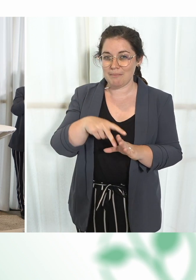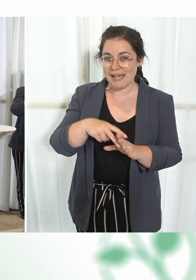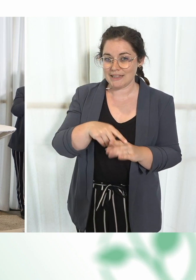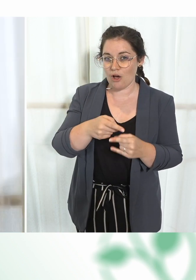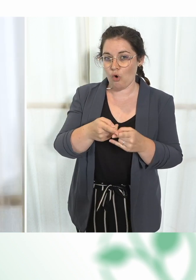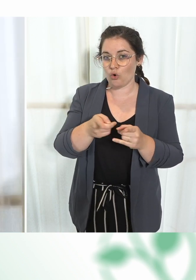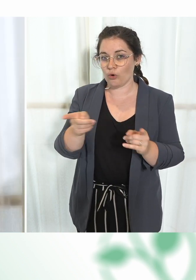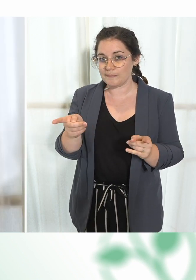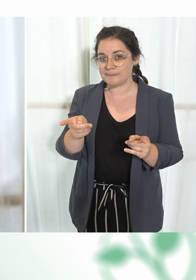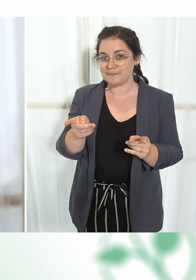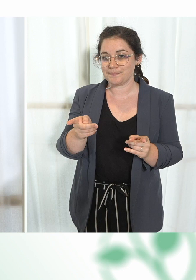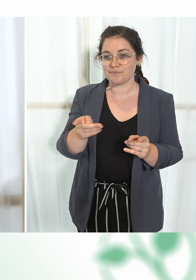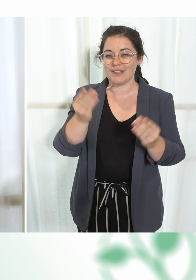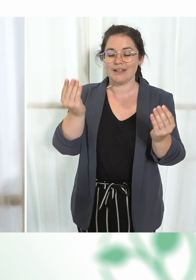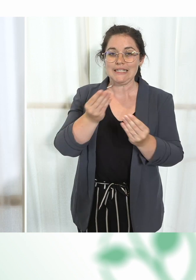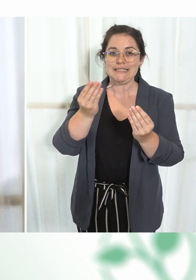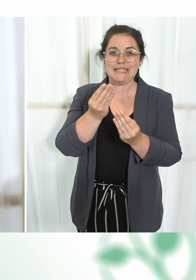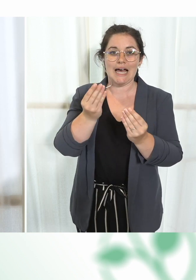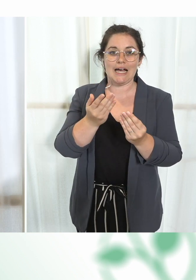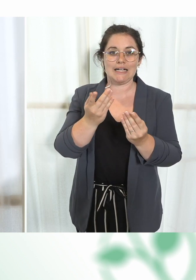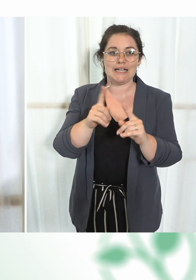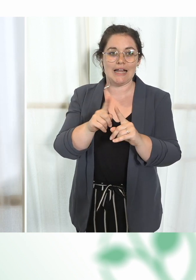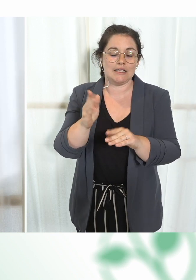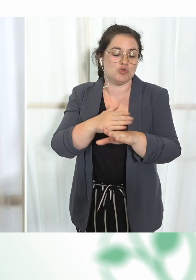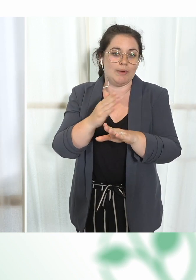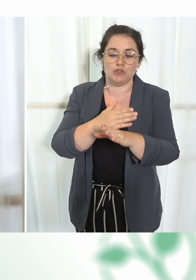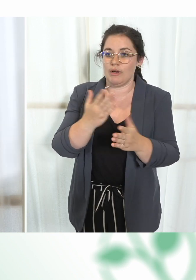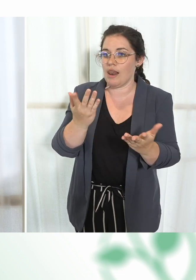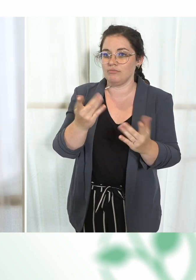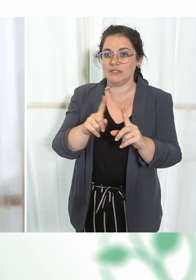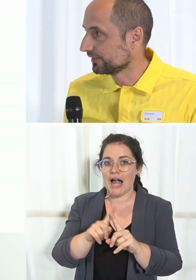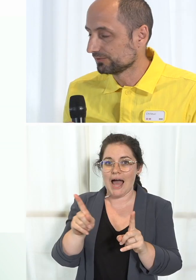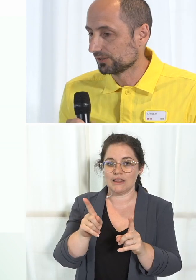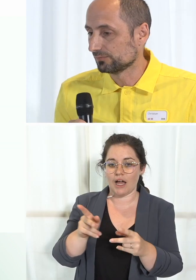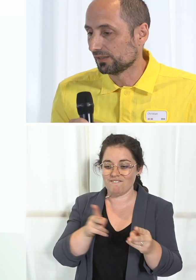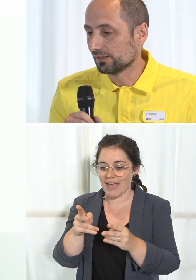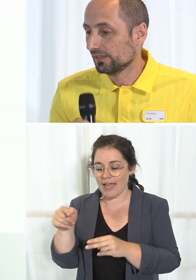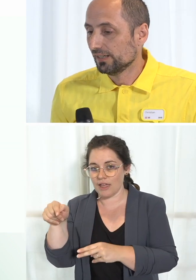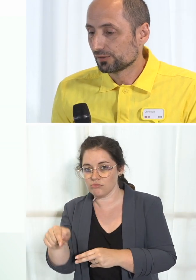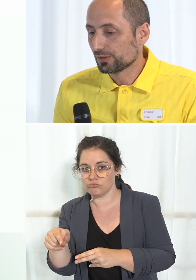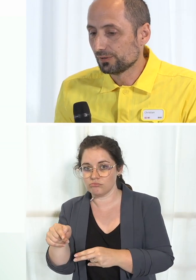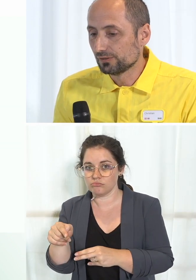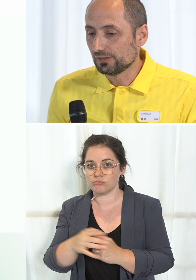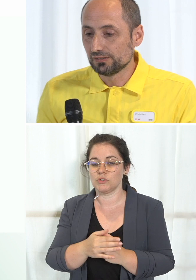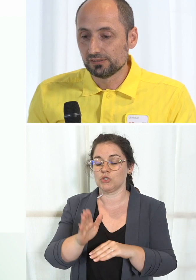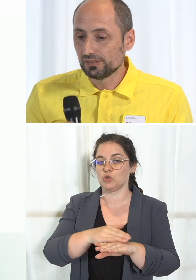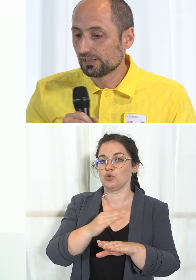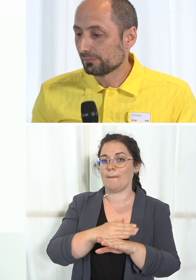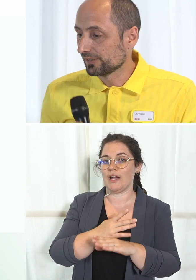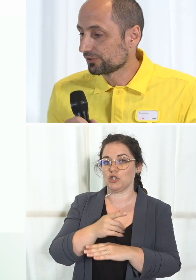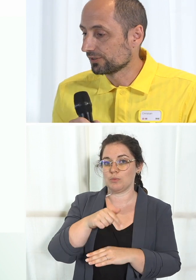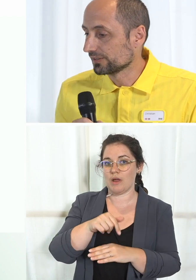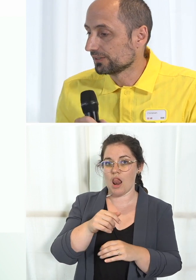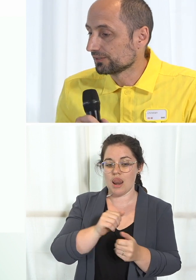Behinderung die Sachen halt anders, zum Beispiel auch anders angehen. Ja? Wir haben zum Beispiel in